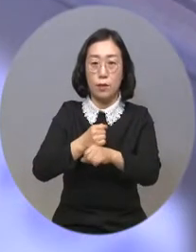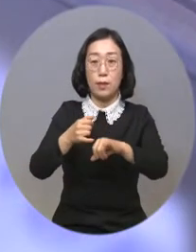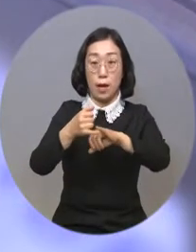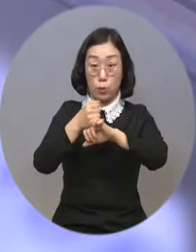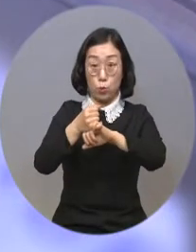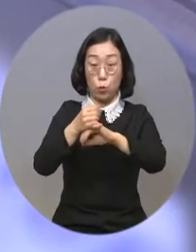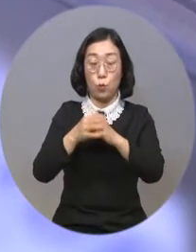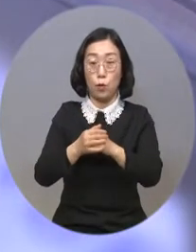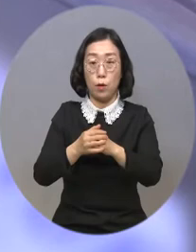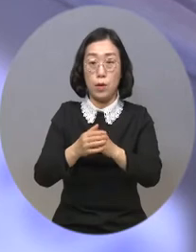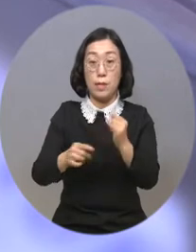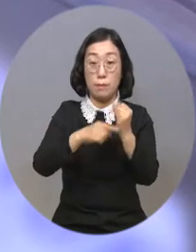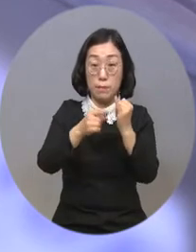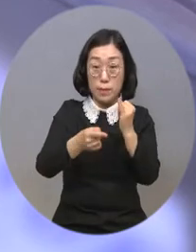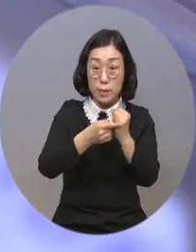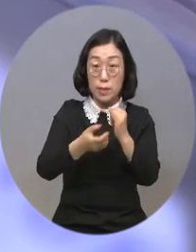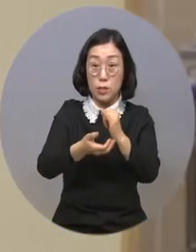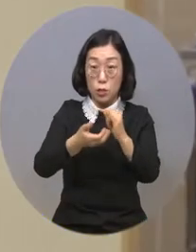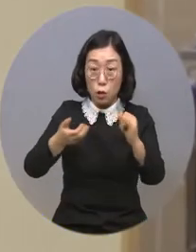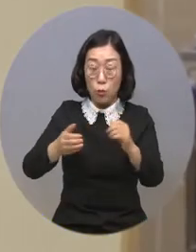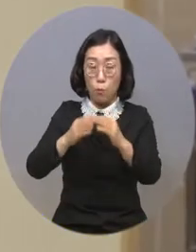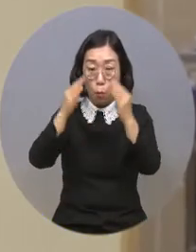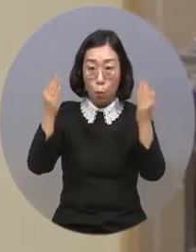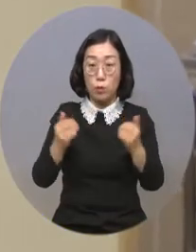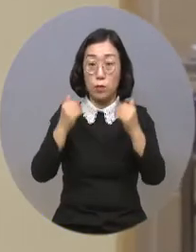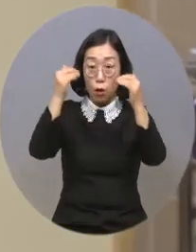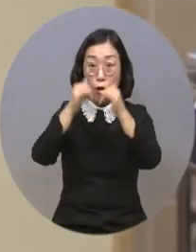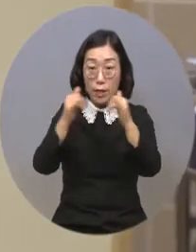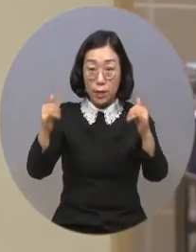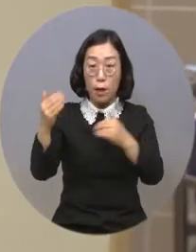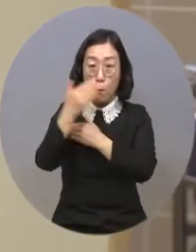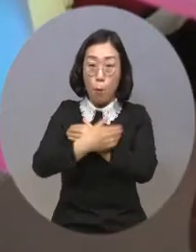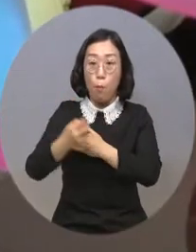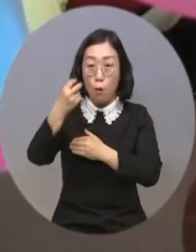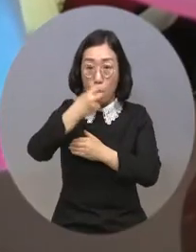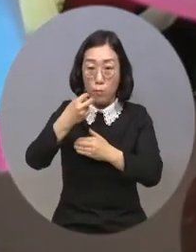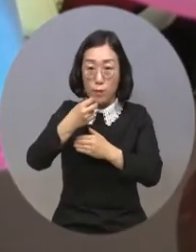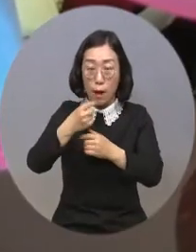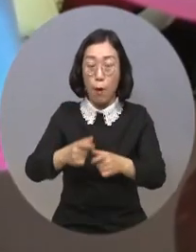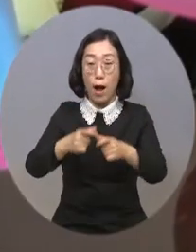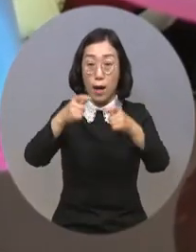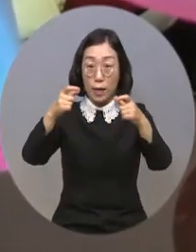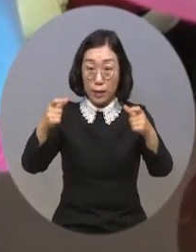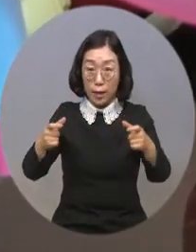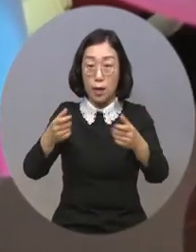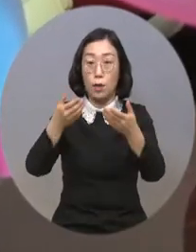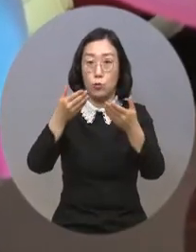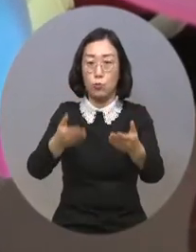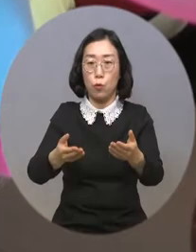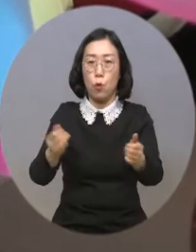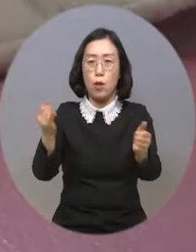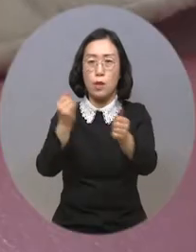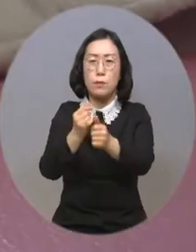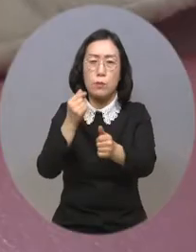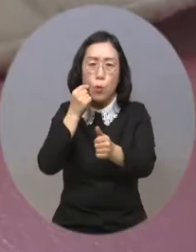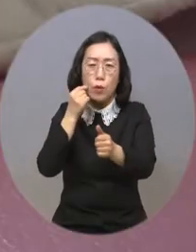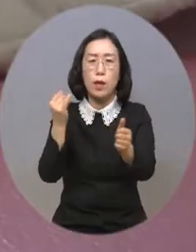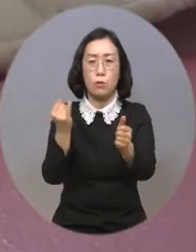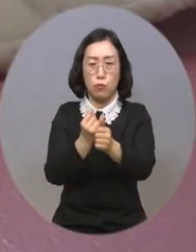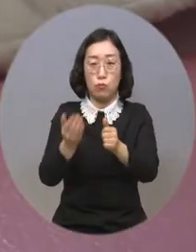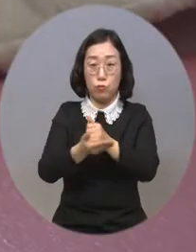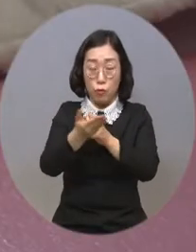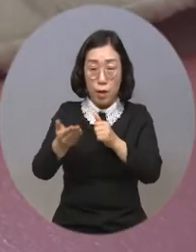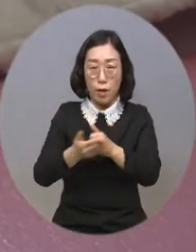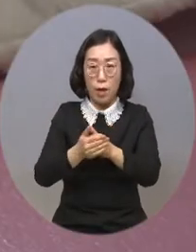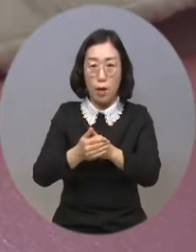출산 전 성인 여성에게 건강검진 지원을 확대하고 모든 나뉜 부부 에는 시술비 지원사업 에